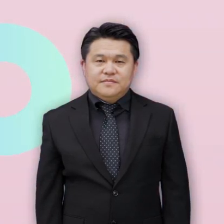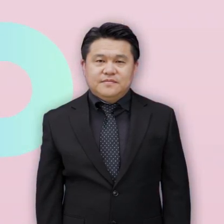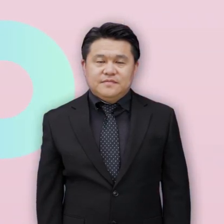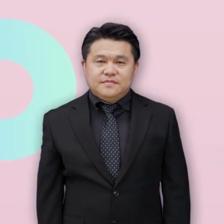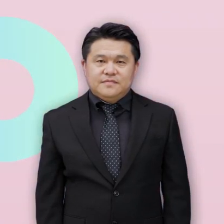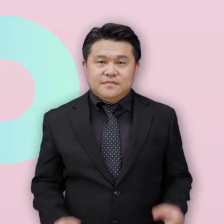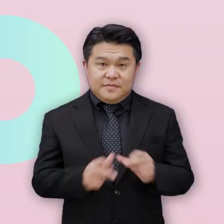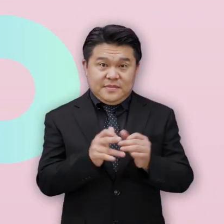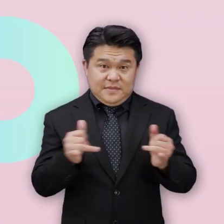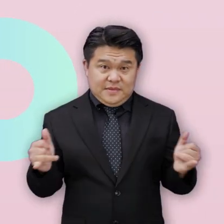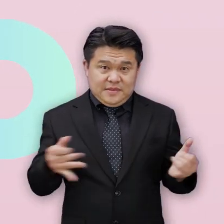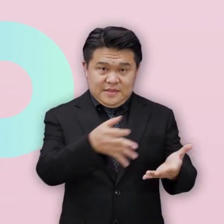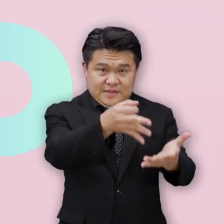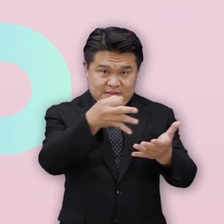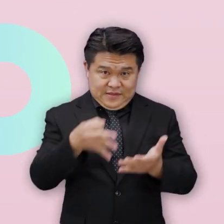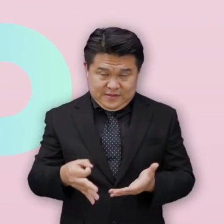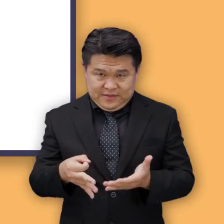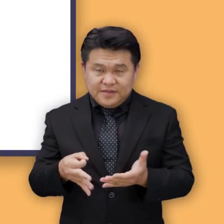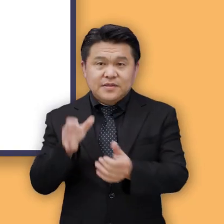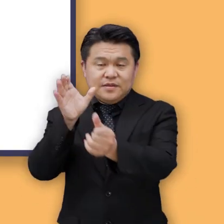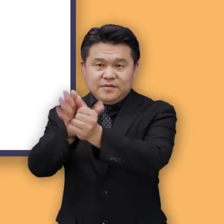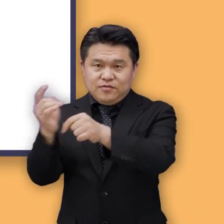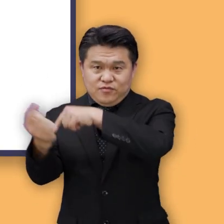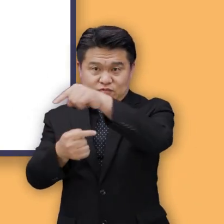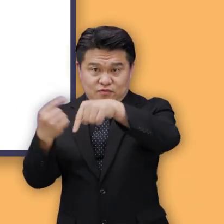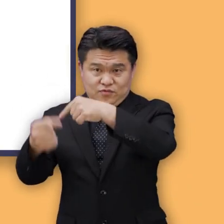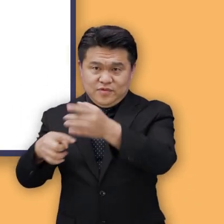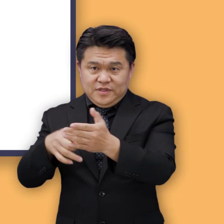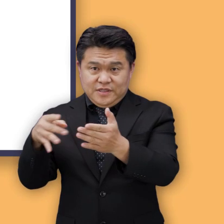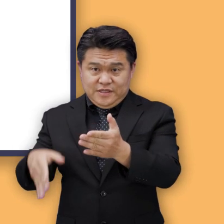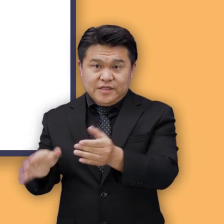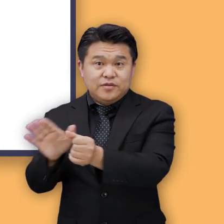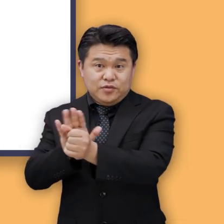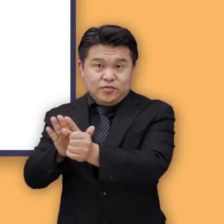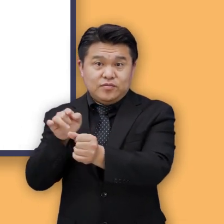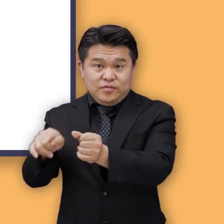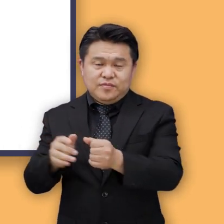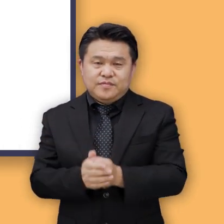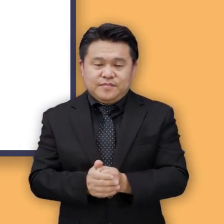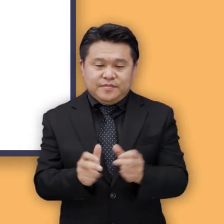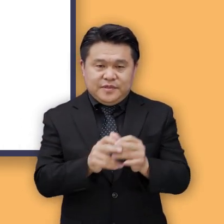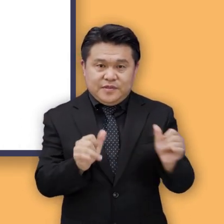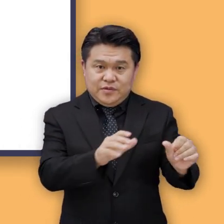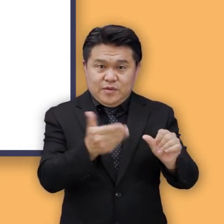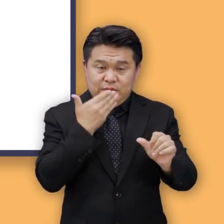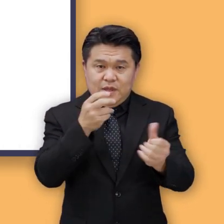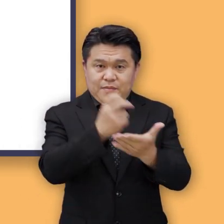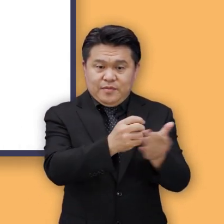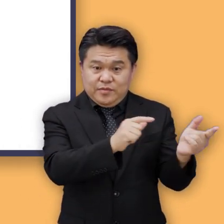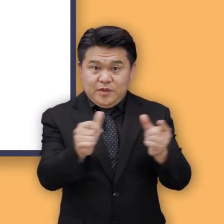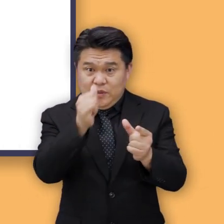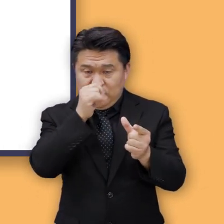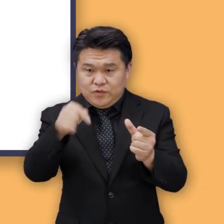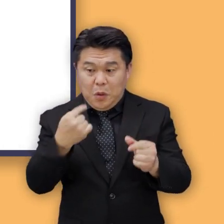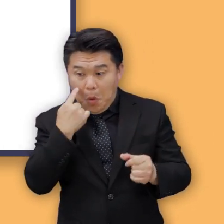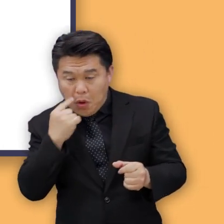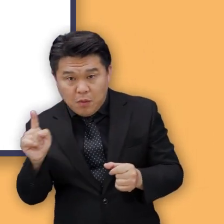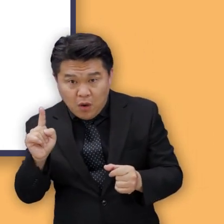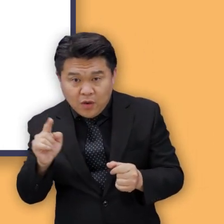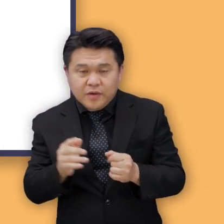장애인 신탁 증여세 혜택. 장애인이 활용할 수 있는 각종 제도 중에서 주목할 만한 제도 중